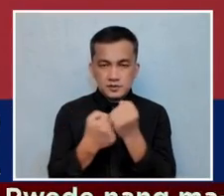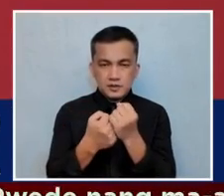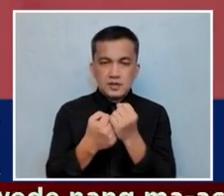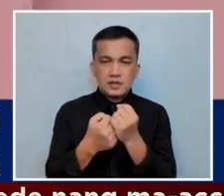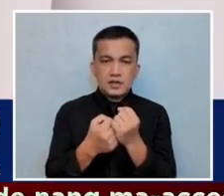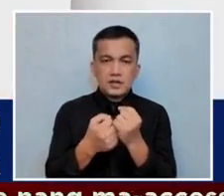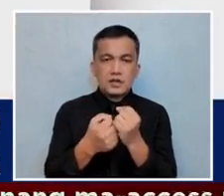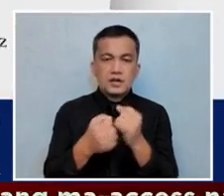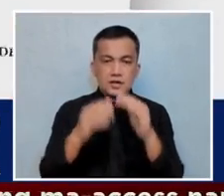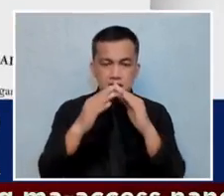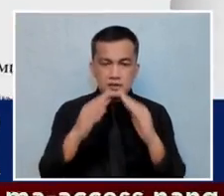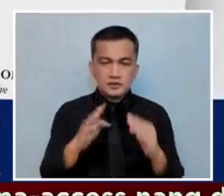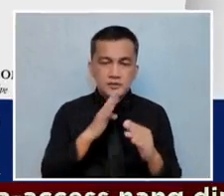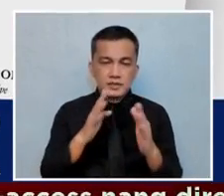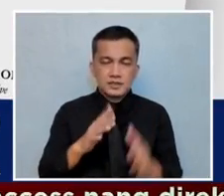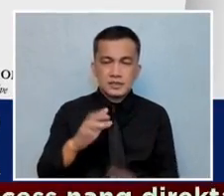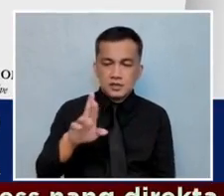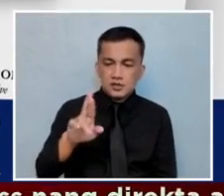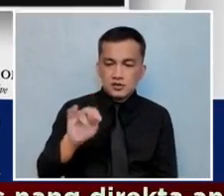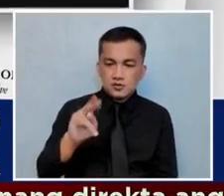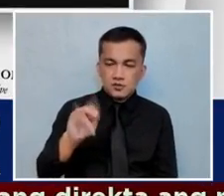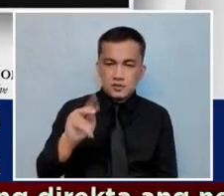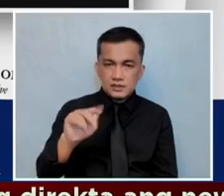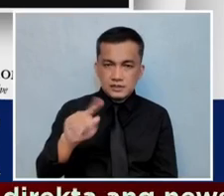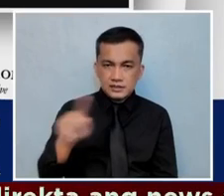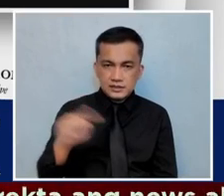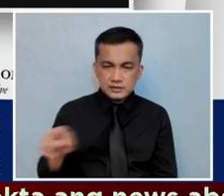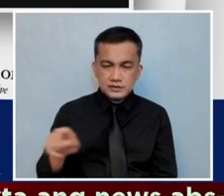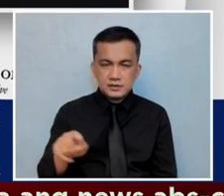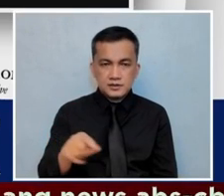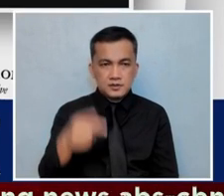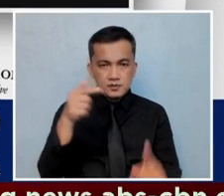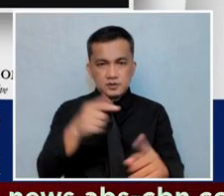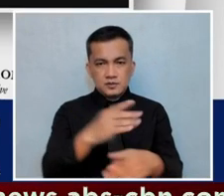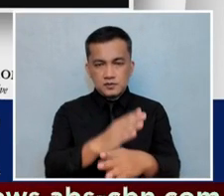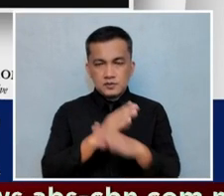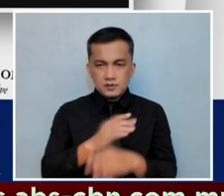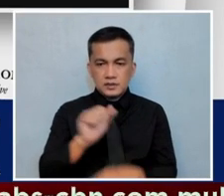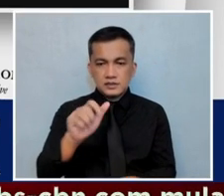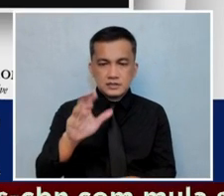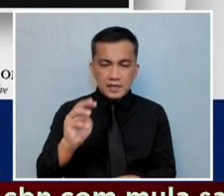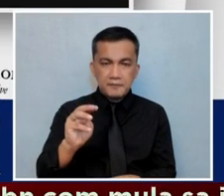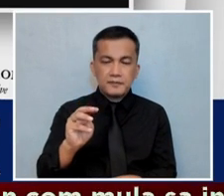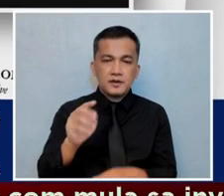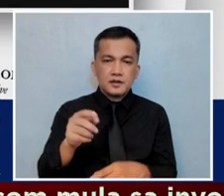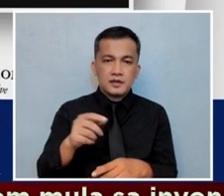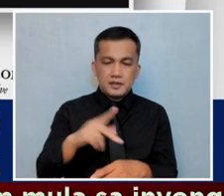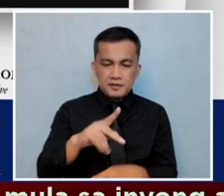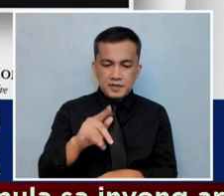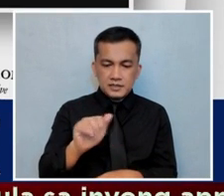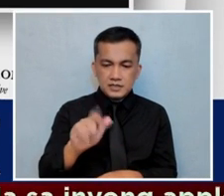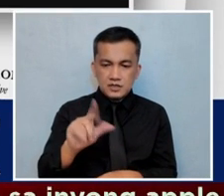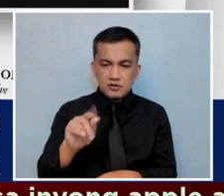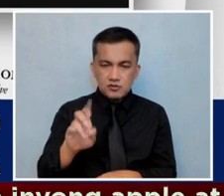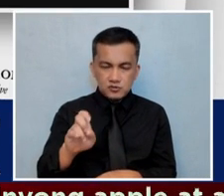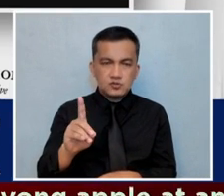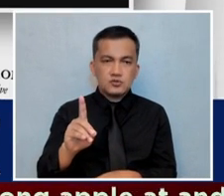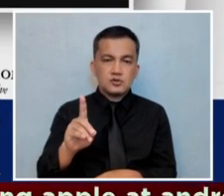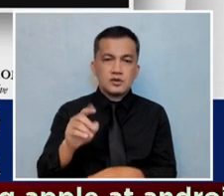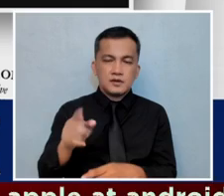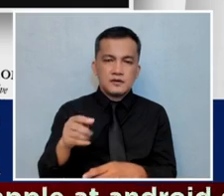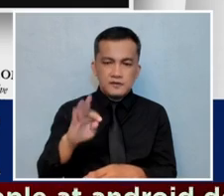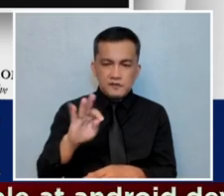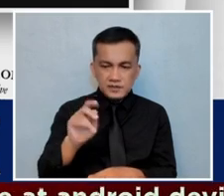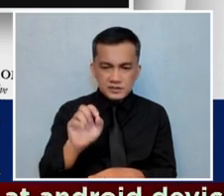Martin Romualdez. Layunin nito, pigilan mga mobile phone scam kasama ang mga pasa-load modus hanggang sa mga phishing o